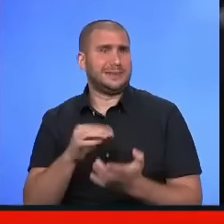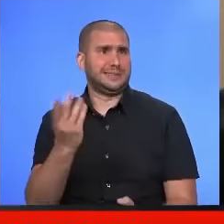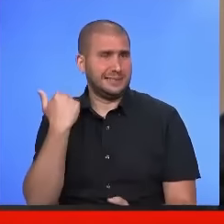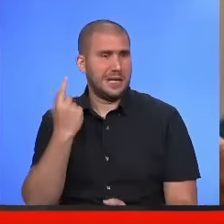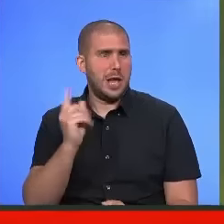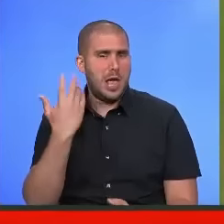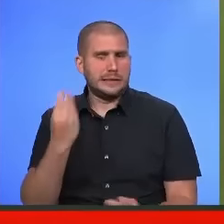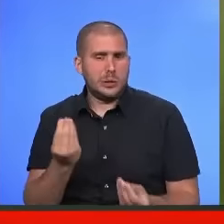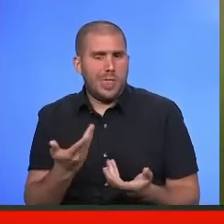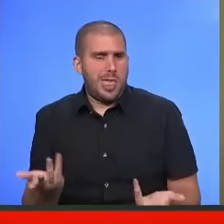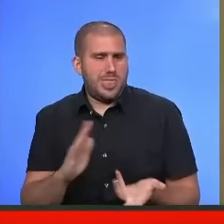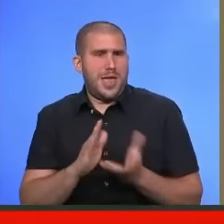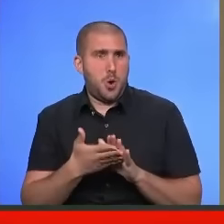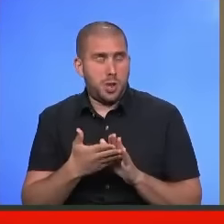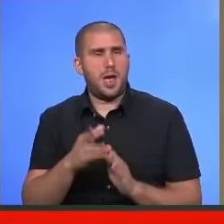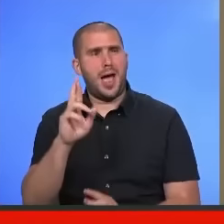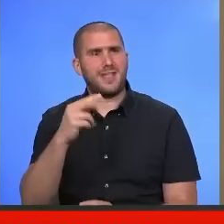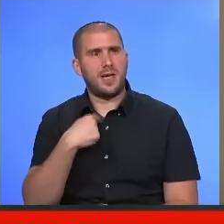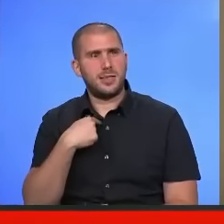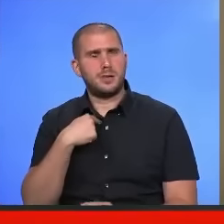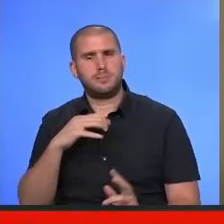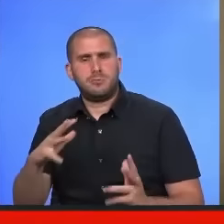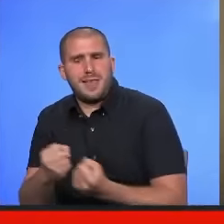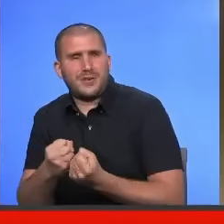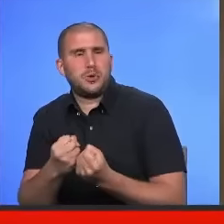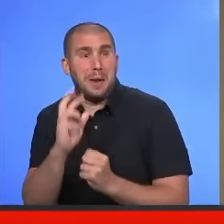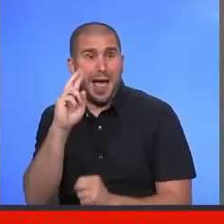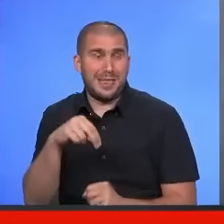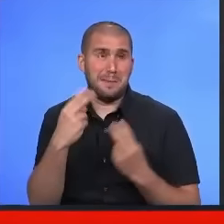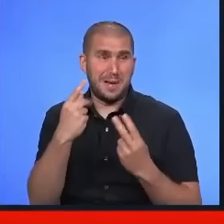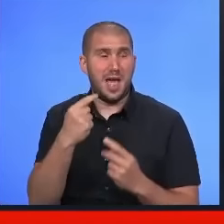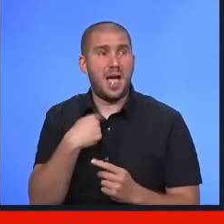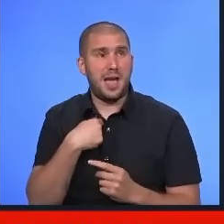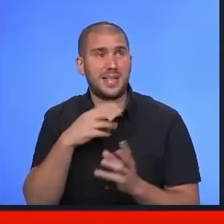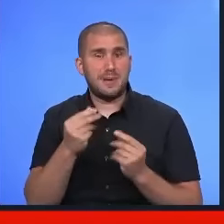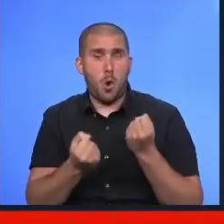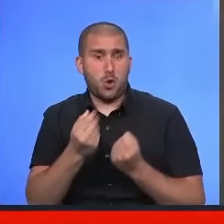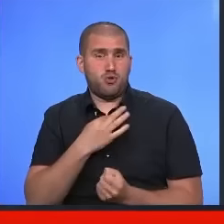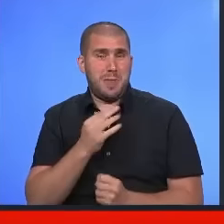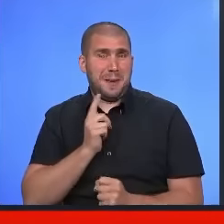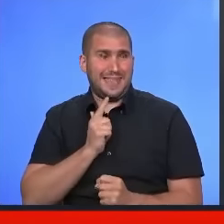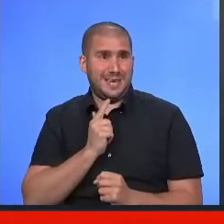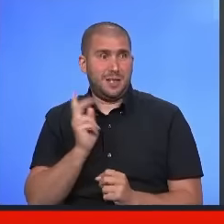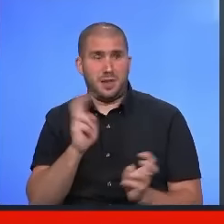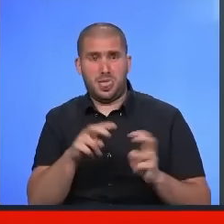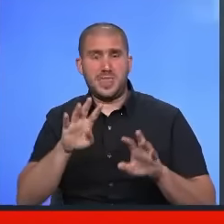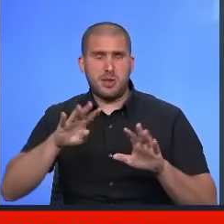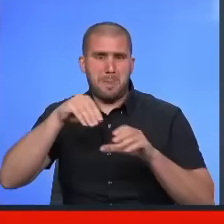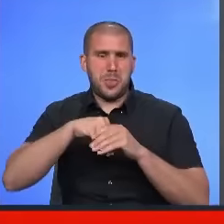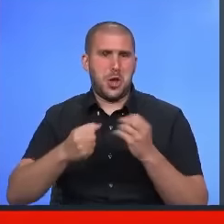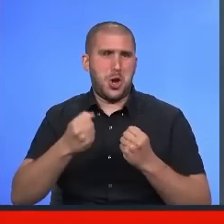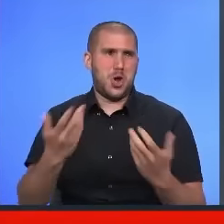היה לנו ציוד והכל אז רן ואני תפסנו אותם רן בעיקר ואני פשוט עם הפרייבט שלי כל התשע היו איתי באוטו